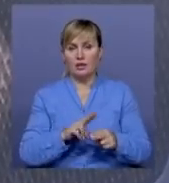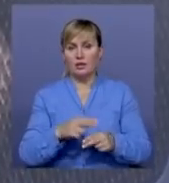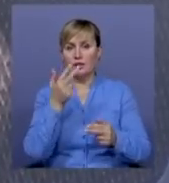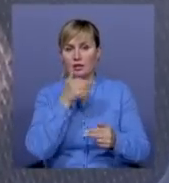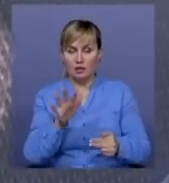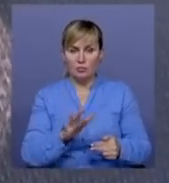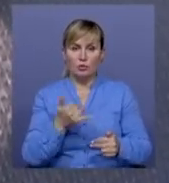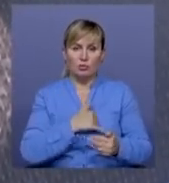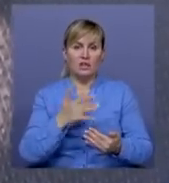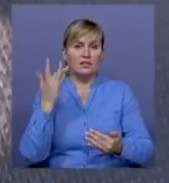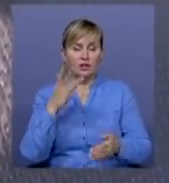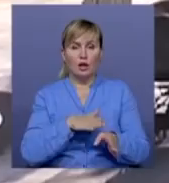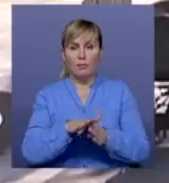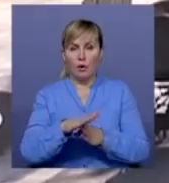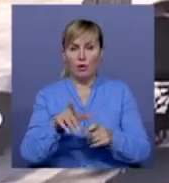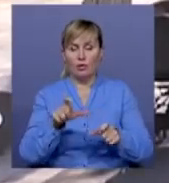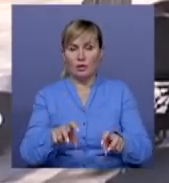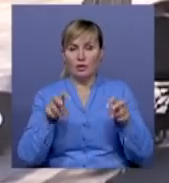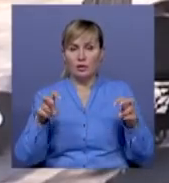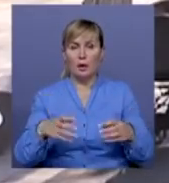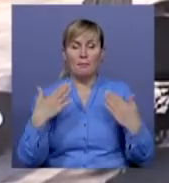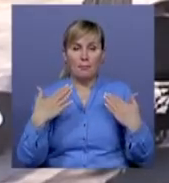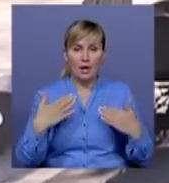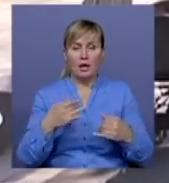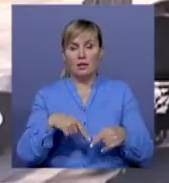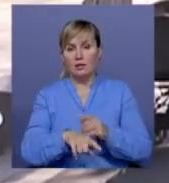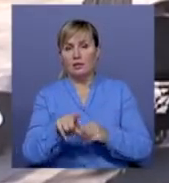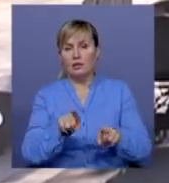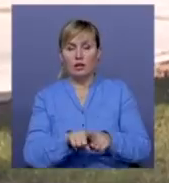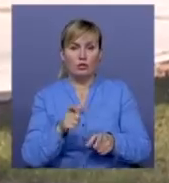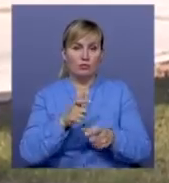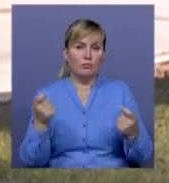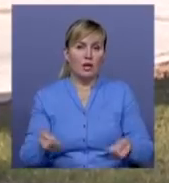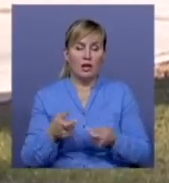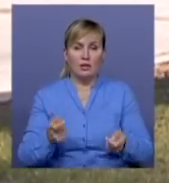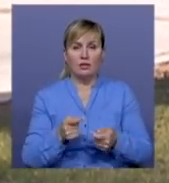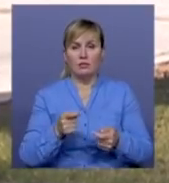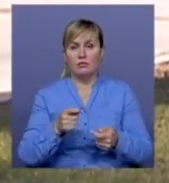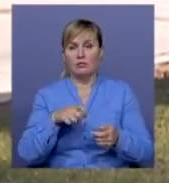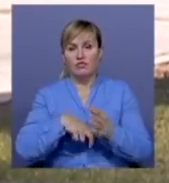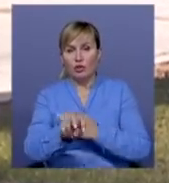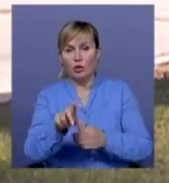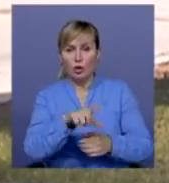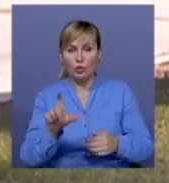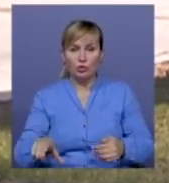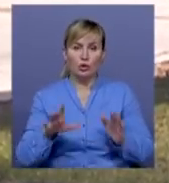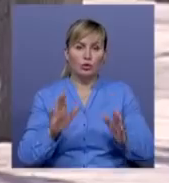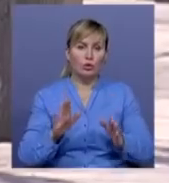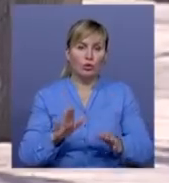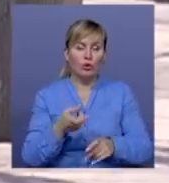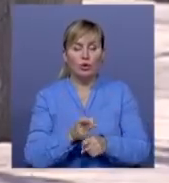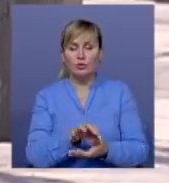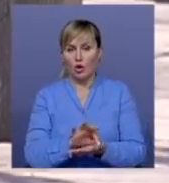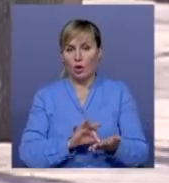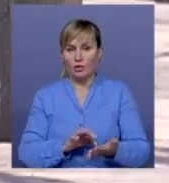непривычно, ведь у нас всегда полный салон. В парках, скверах и аллеях также немноголюдно. Судя по всему, выходят горожане только в крайних